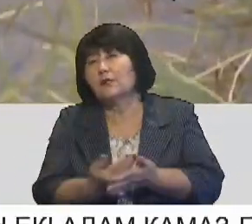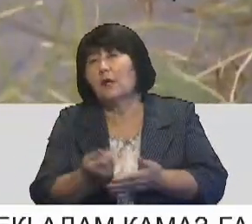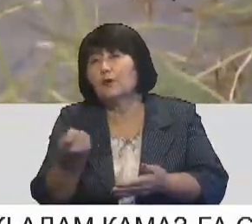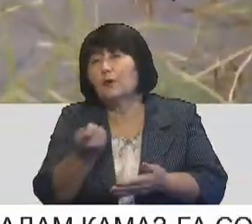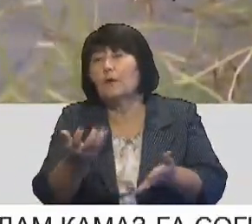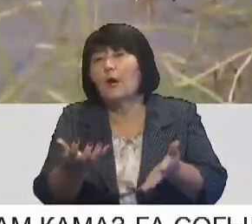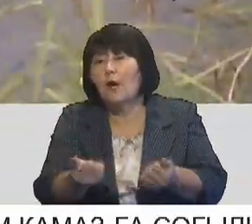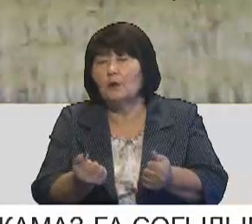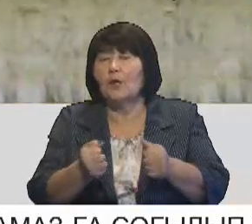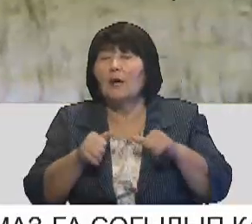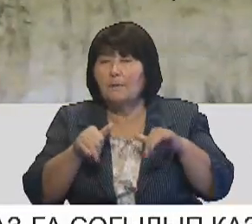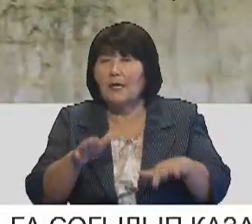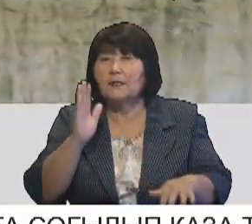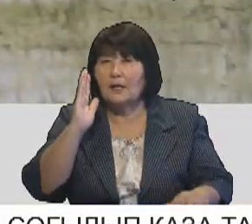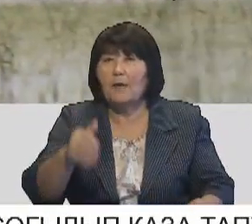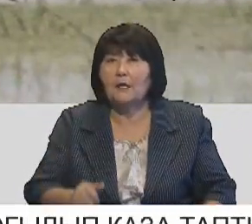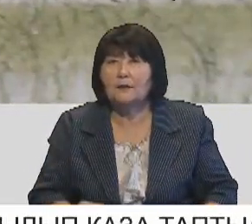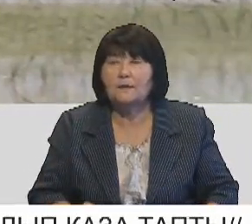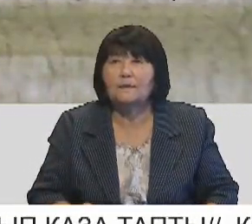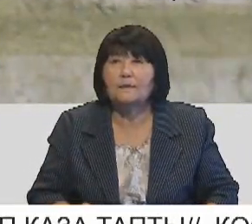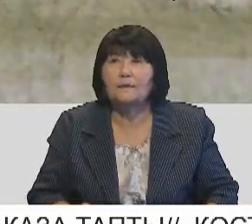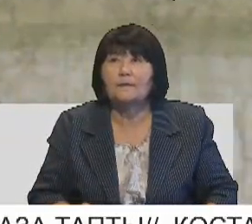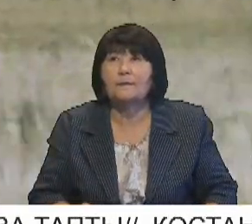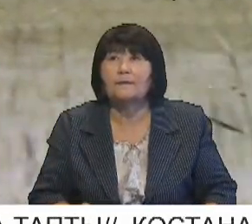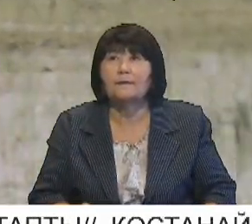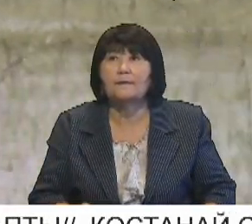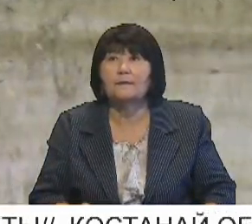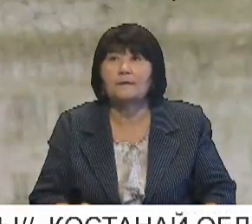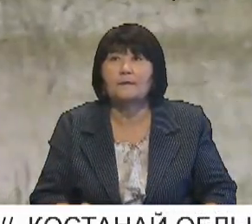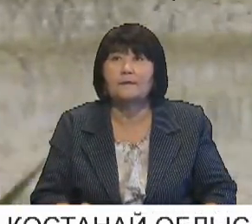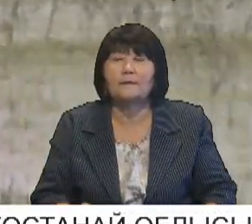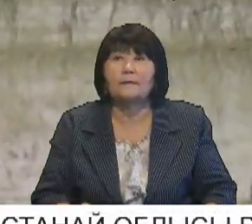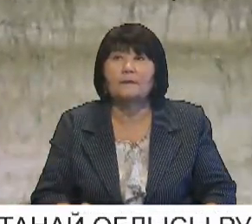алуға бағытталмақ. Дәулет Сағит, Шыңғыс Жұмаханов, Төрехан Қожахметов, Қызылорда телеарнасы.